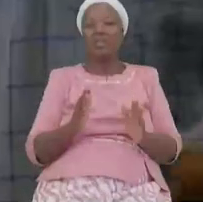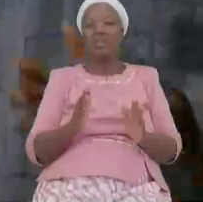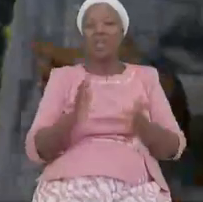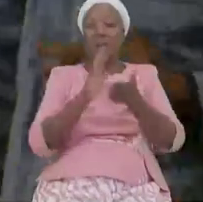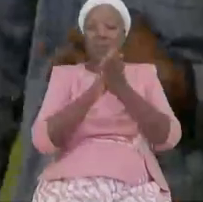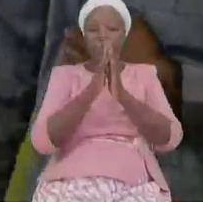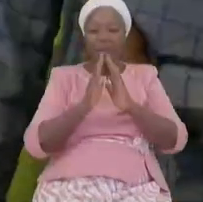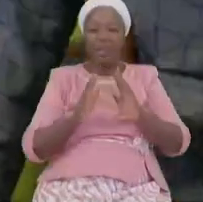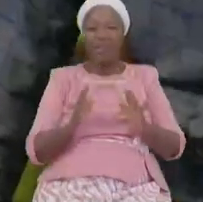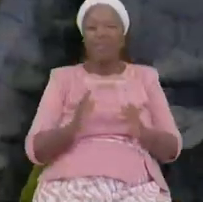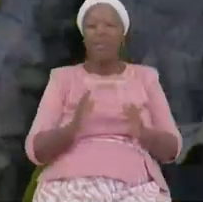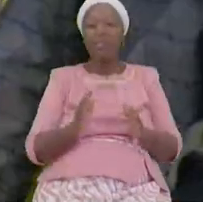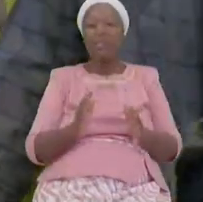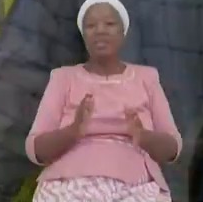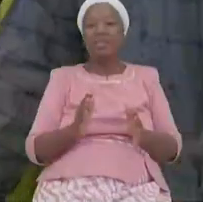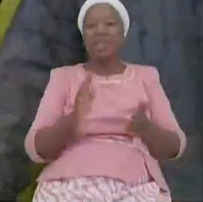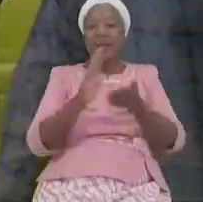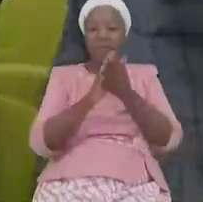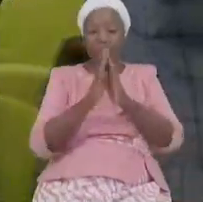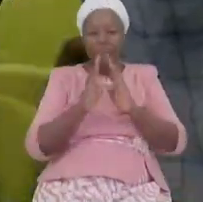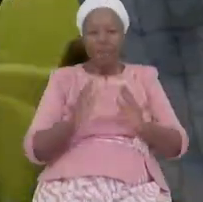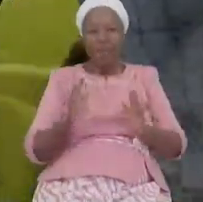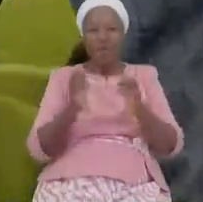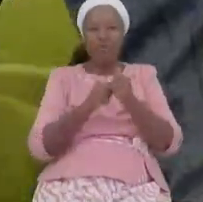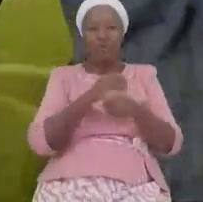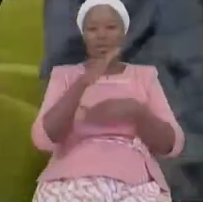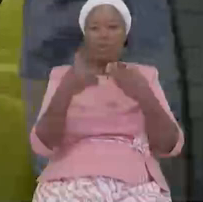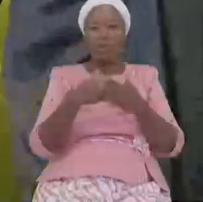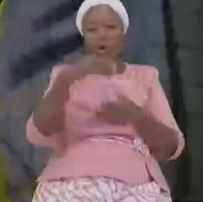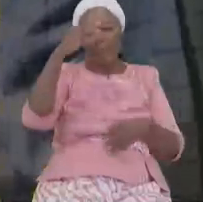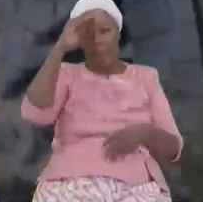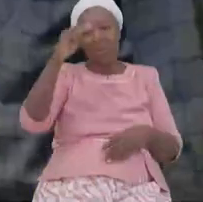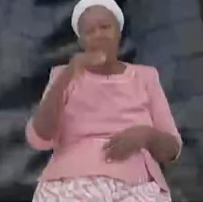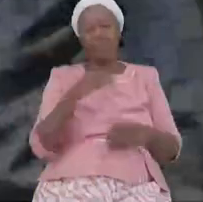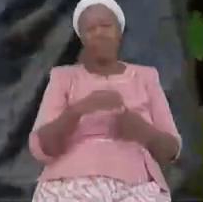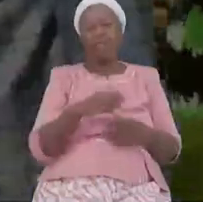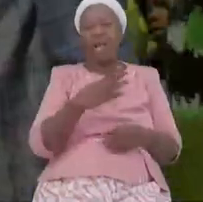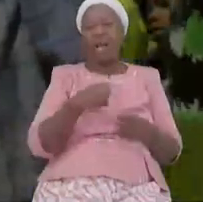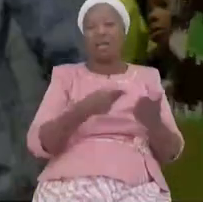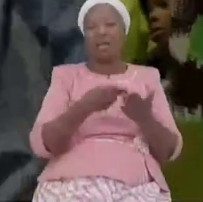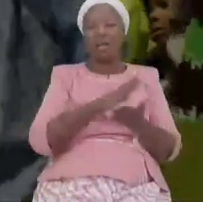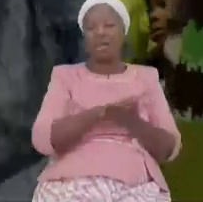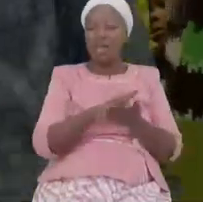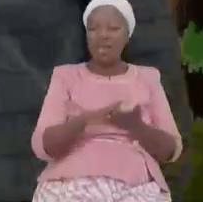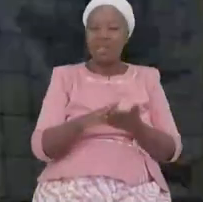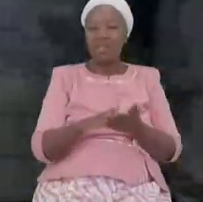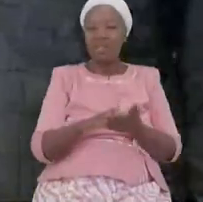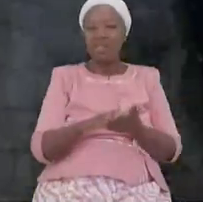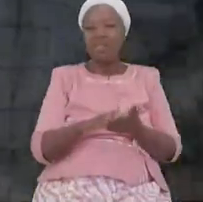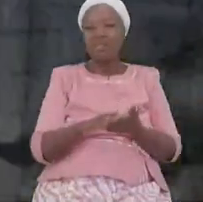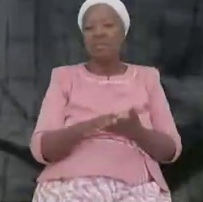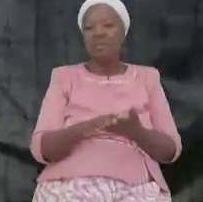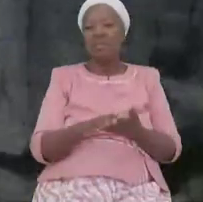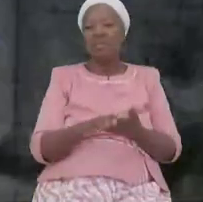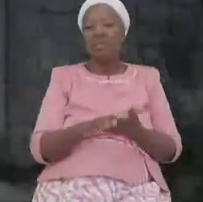Paix. Paix avec tous les hommes. Et la sanctification, la sainteté, sans, en